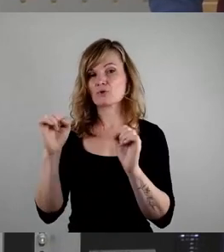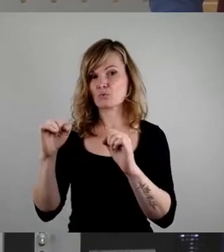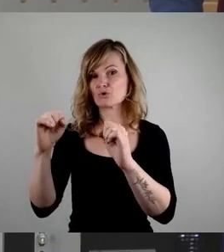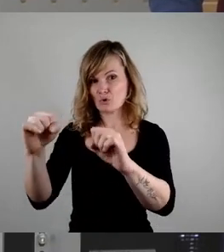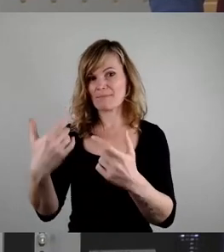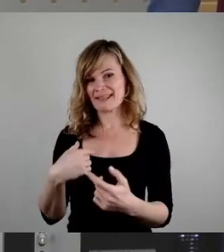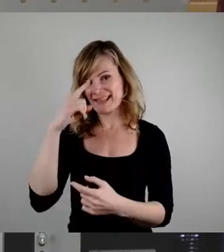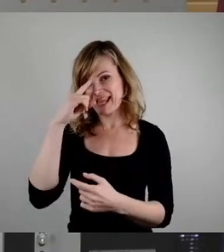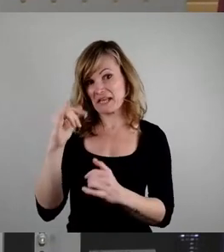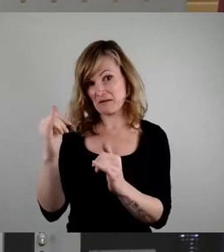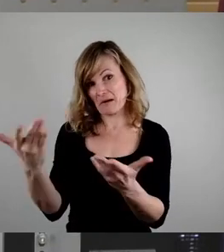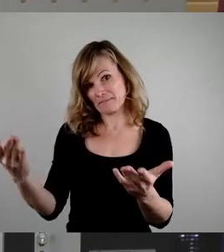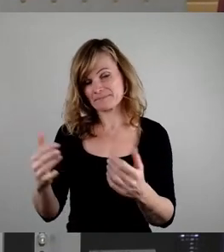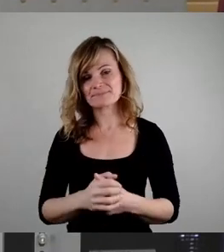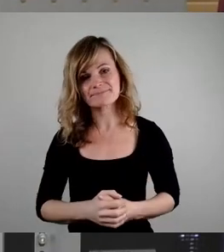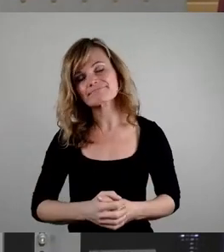werden.